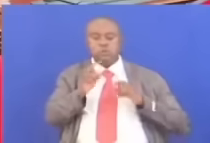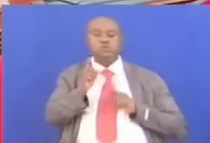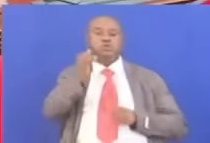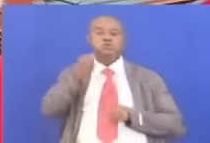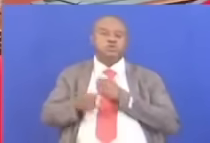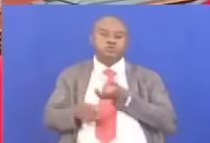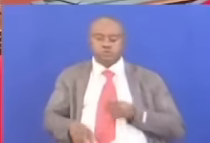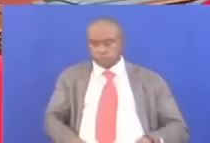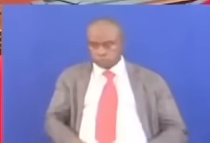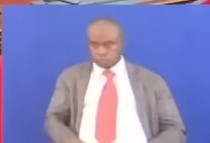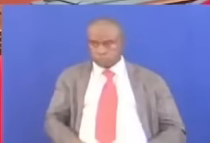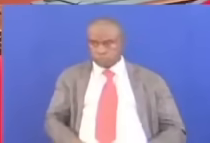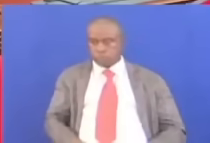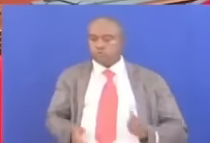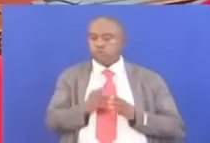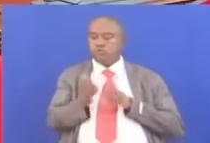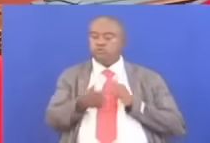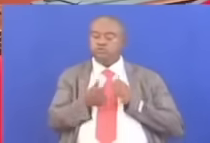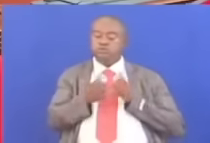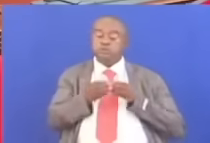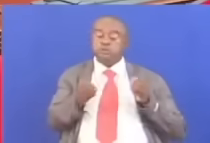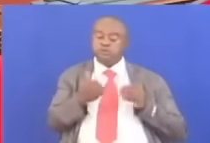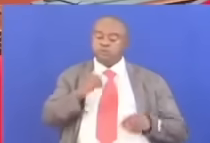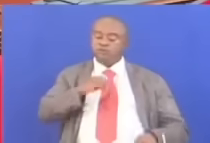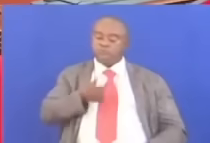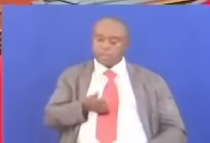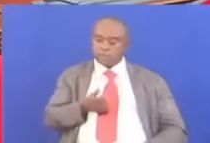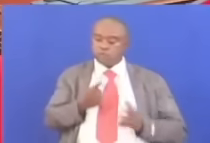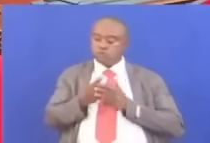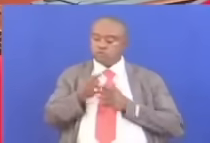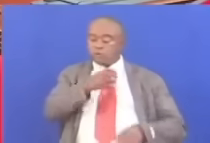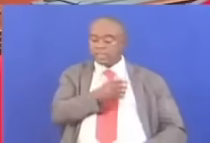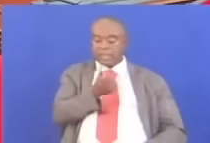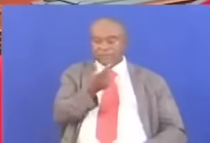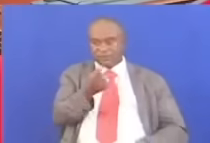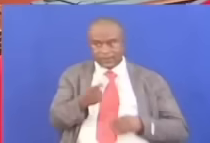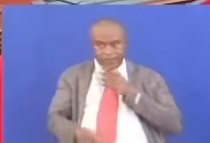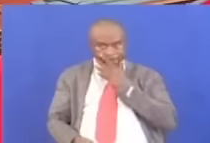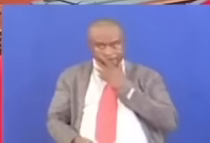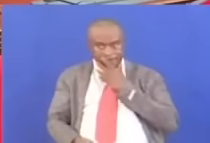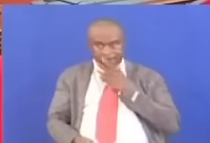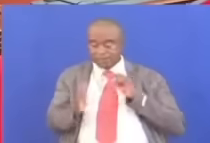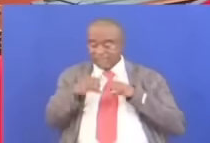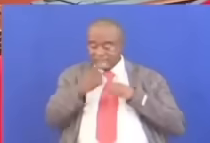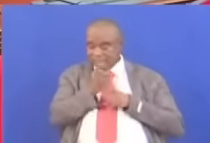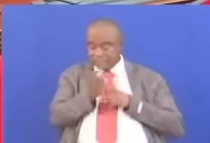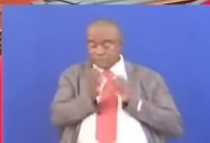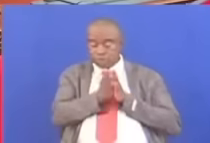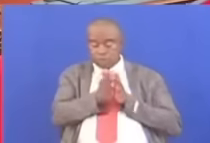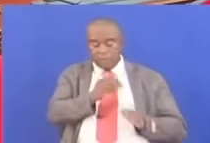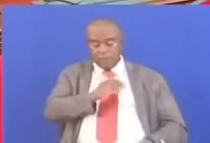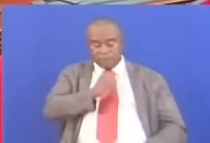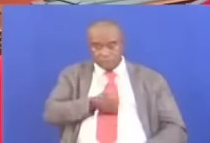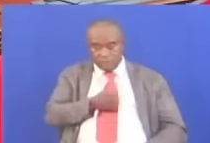mwisho eno hili meshi spika waut wia fedha taas zina viali